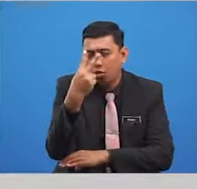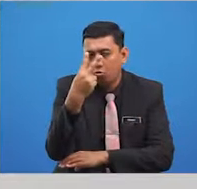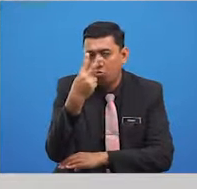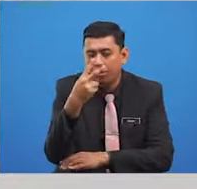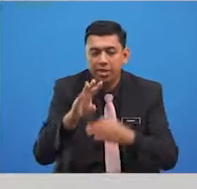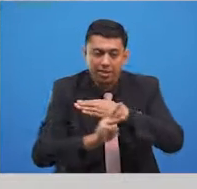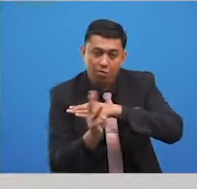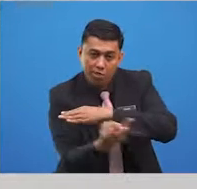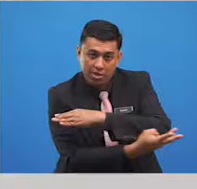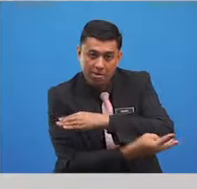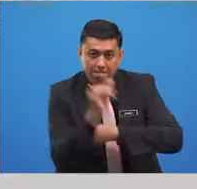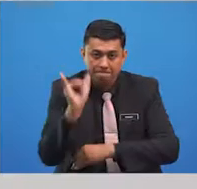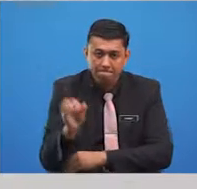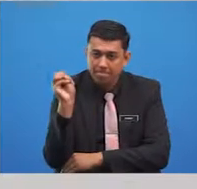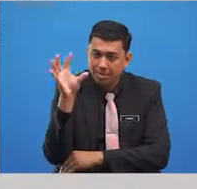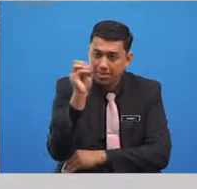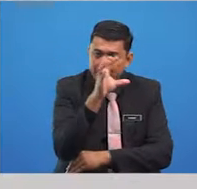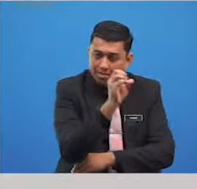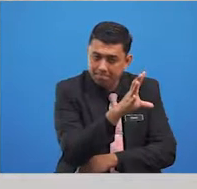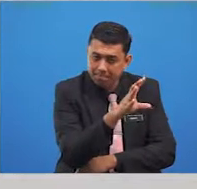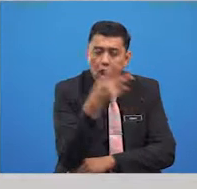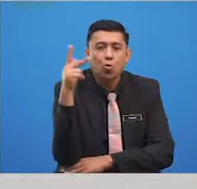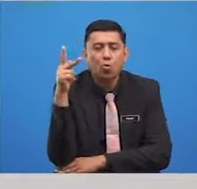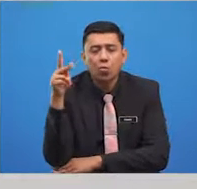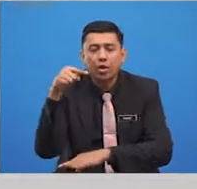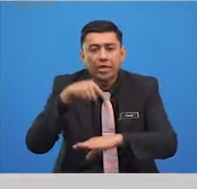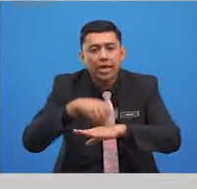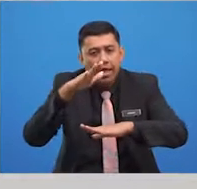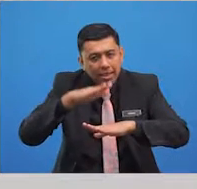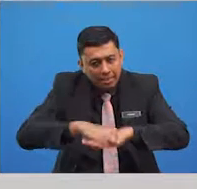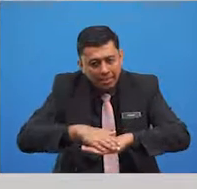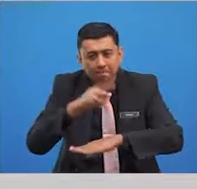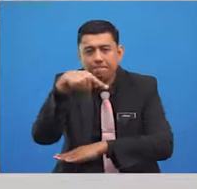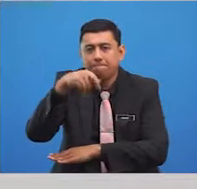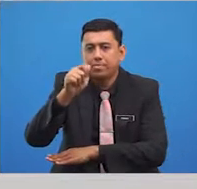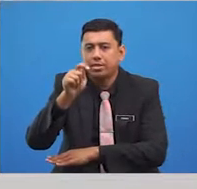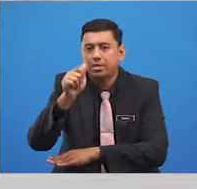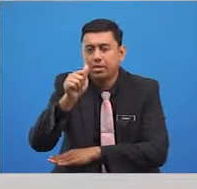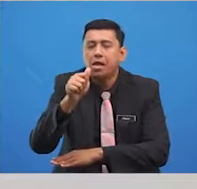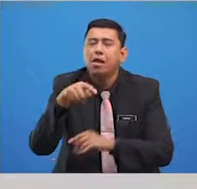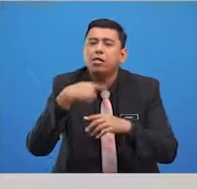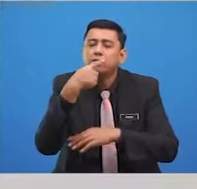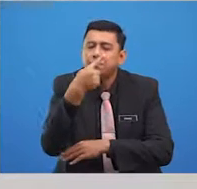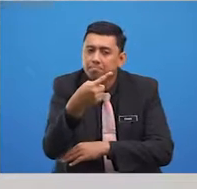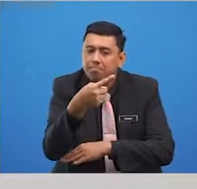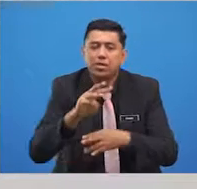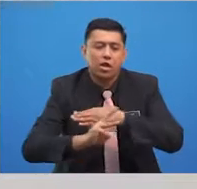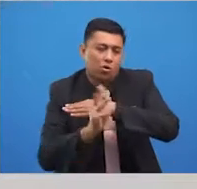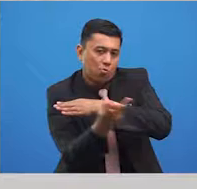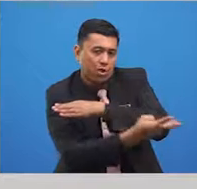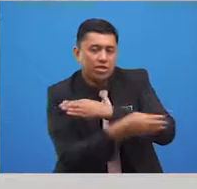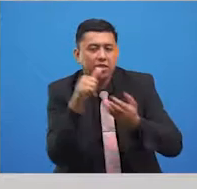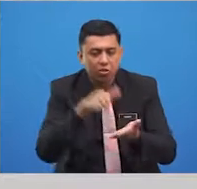Cuba murid-murid perhatikan kawasan kuning di atas peta tersebut. Kawasan itu